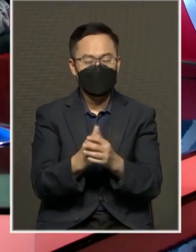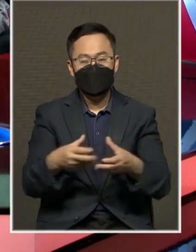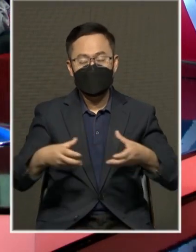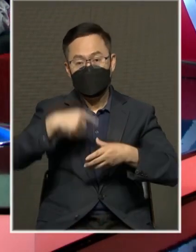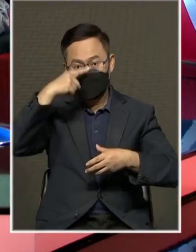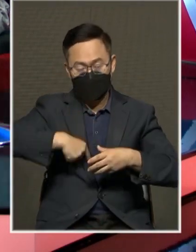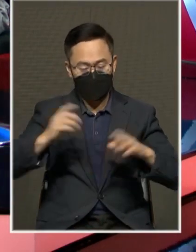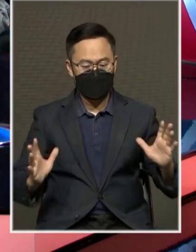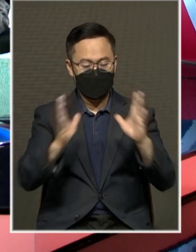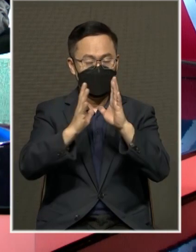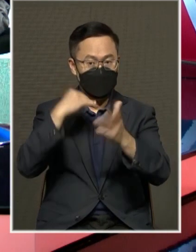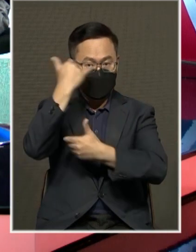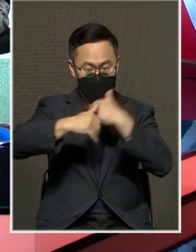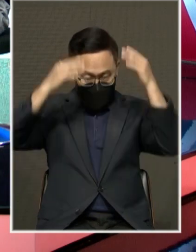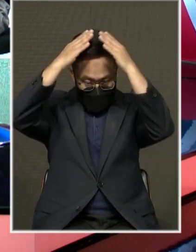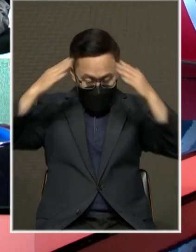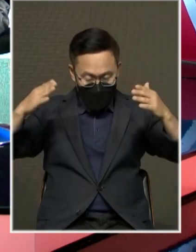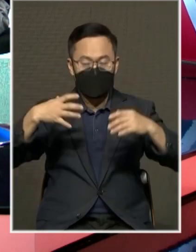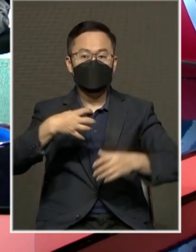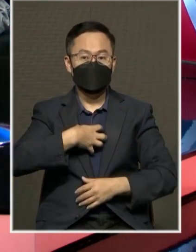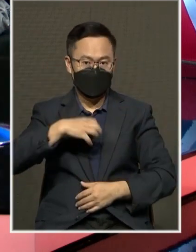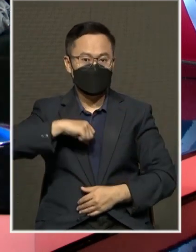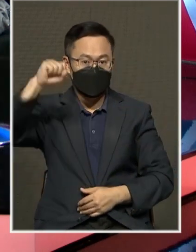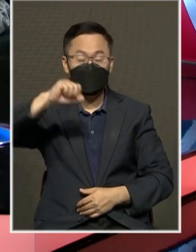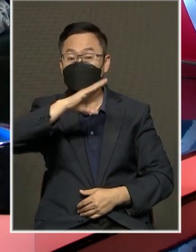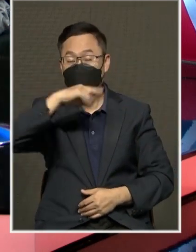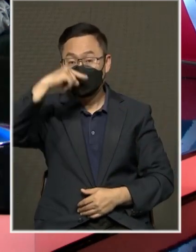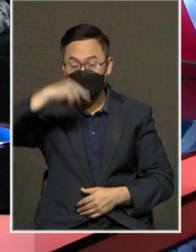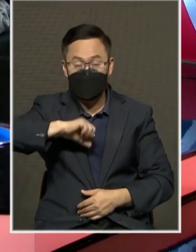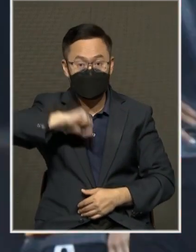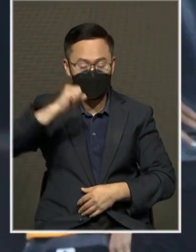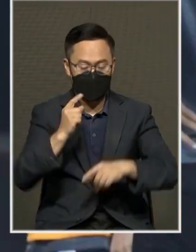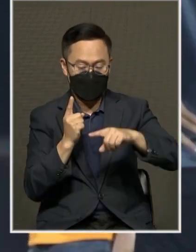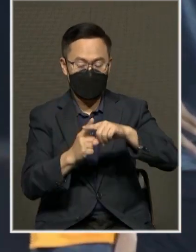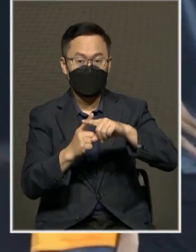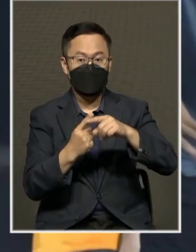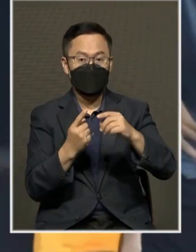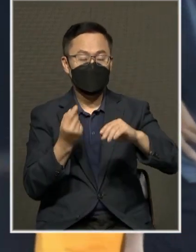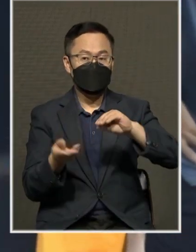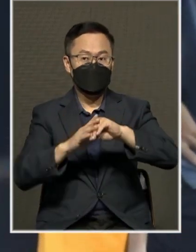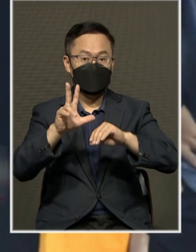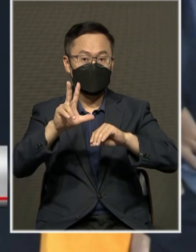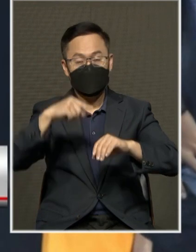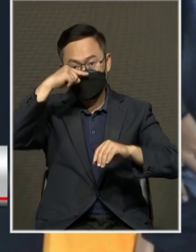นะนะครับเพื่อที่จะเข้ารอบเป็นที่1ให้ได้ไปดูความพร้อมกันหน่อยครับว่าเกมนี้เป็นอย่างไรกันบ้าง